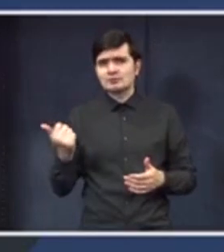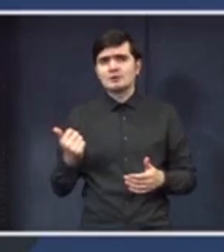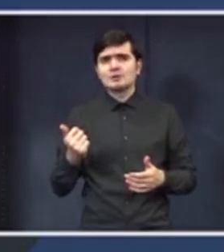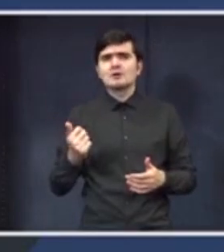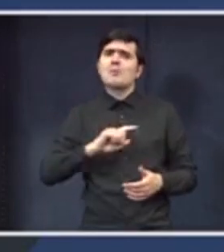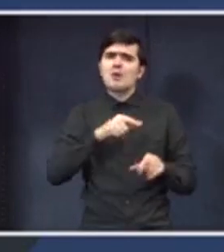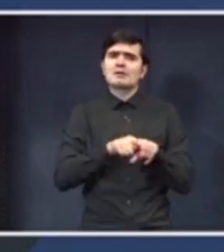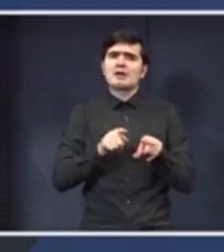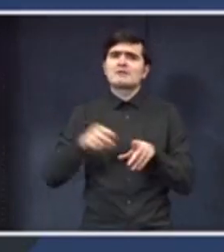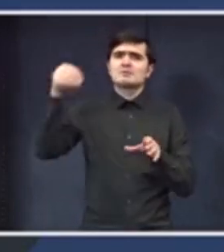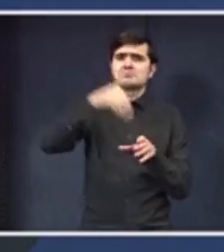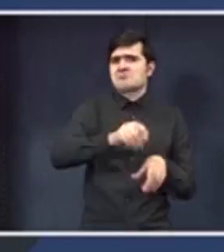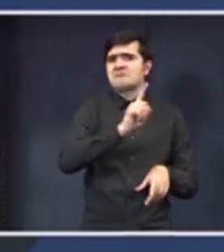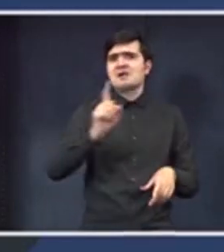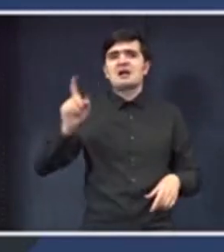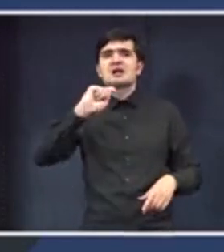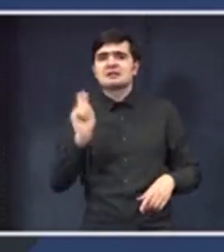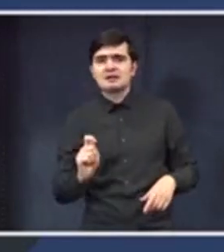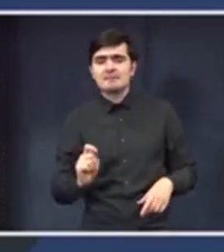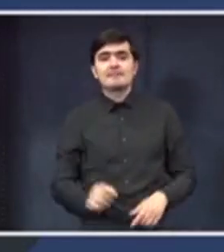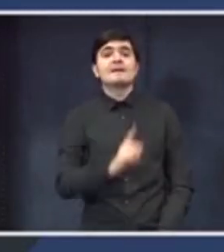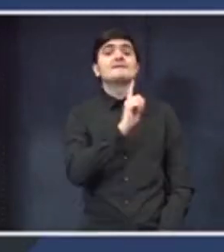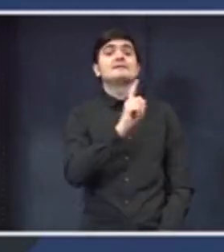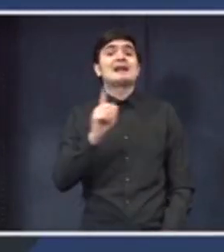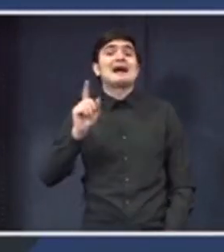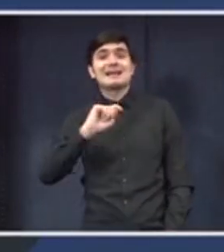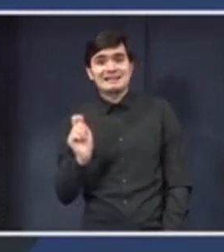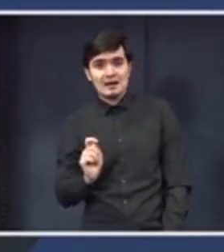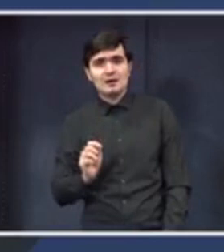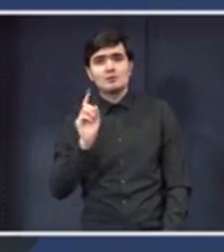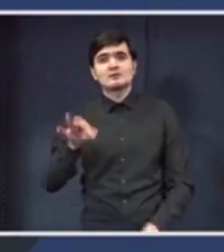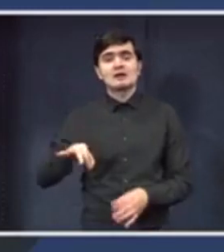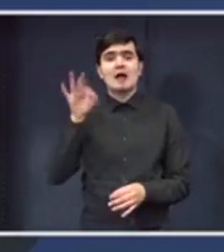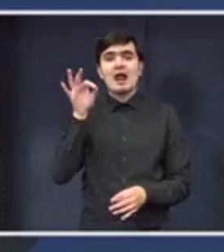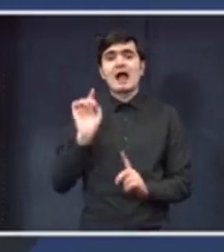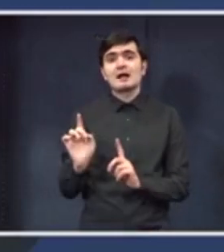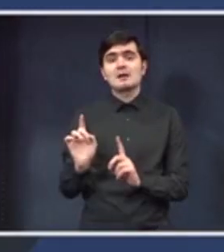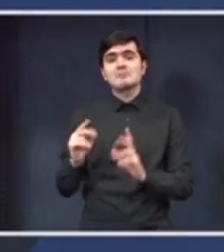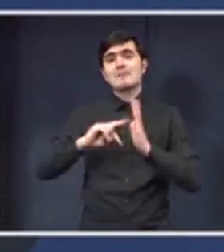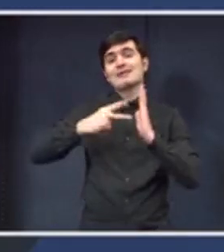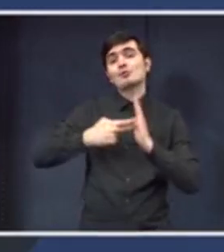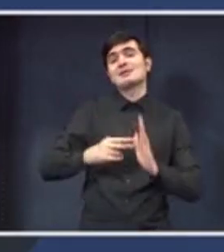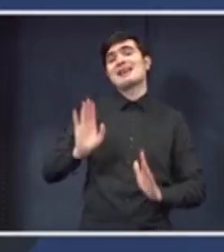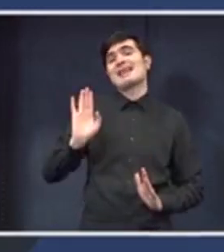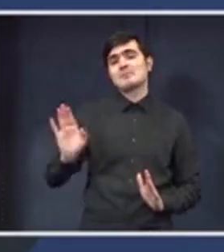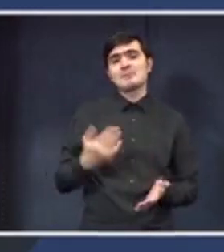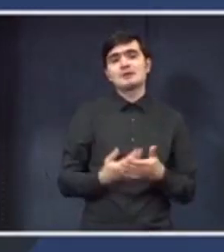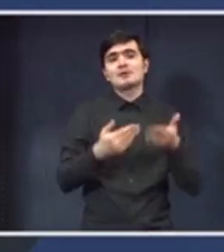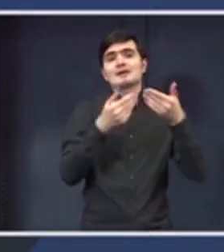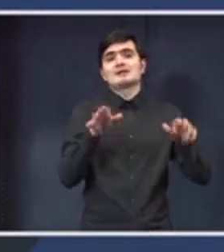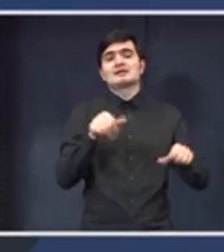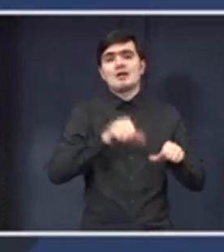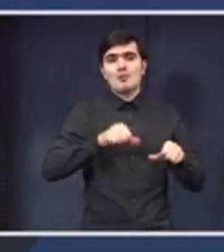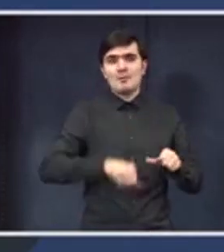fi introdusă în țările, fiecare țară. Fiecare țară își va alege propriile metode de a redeschide